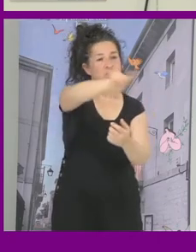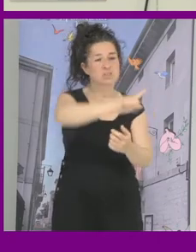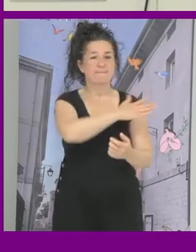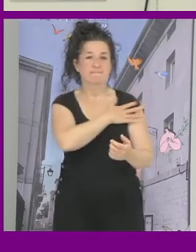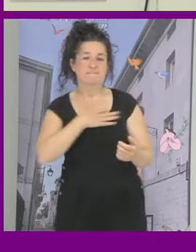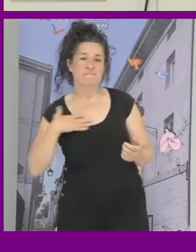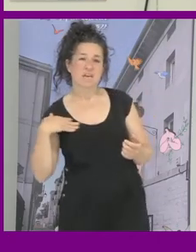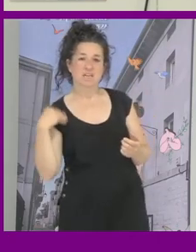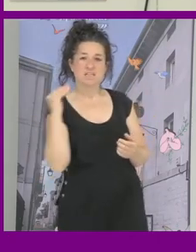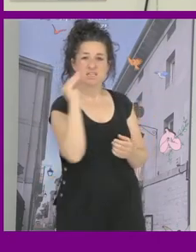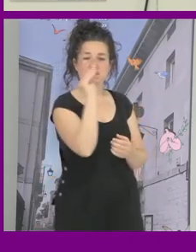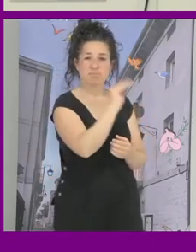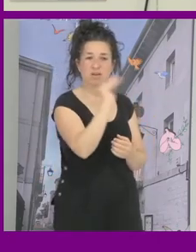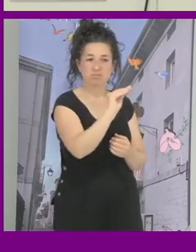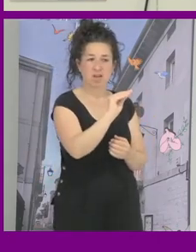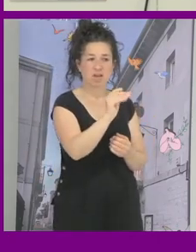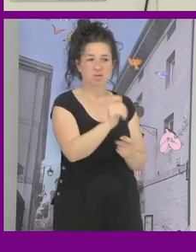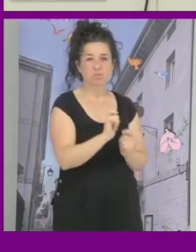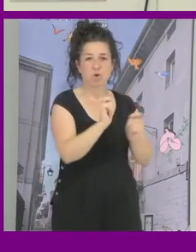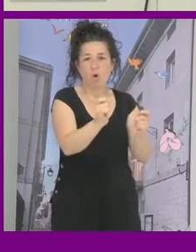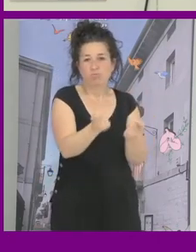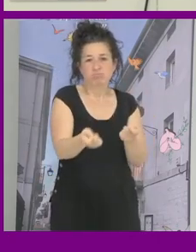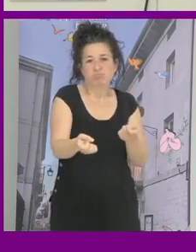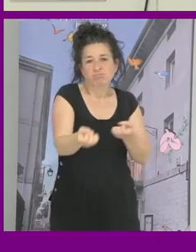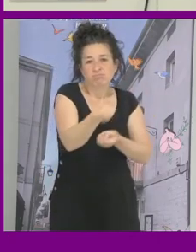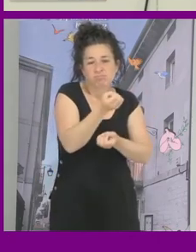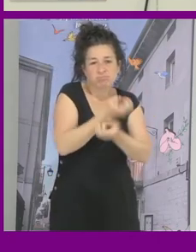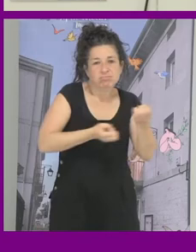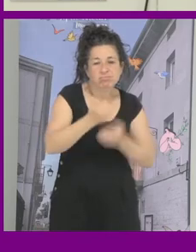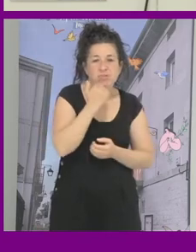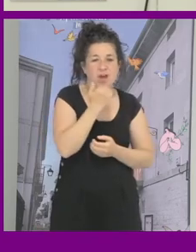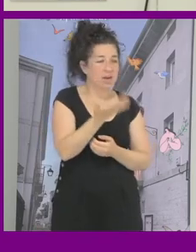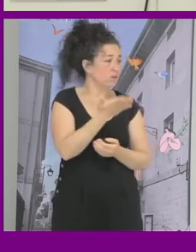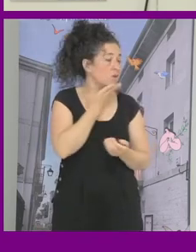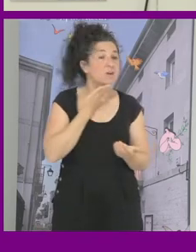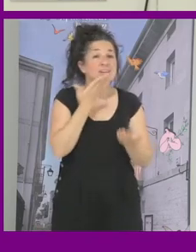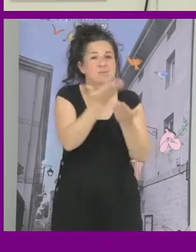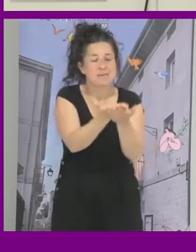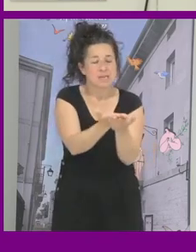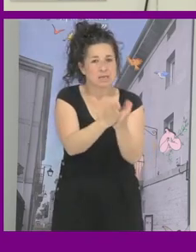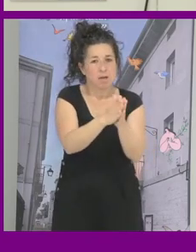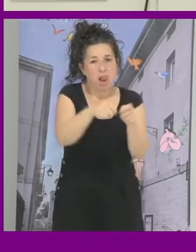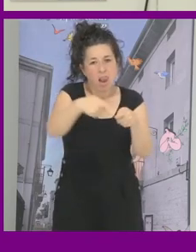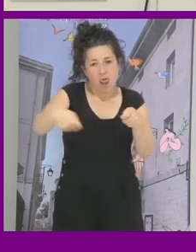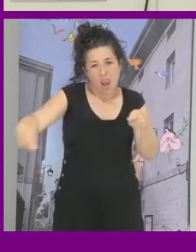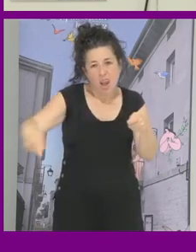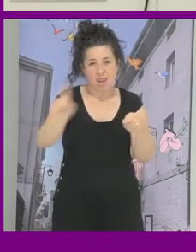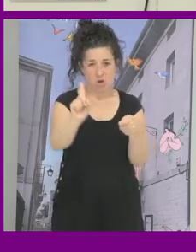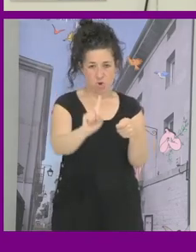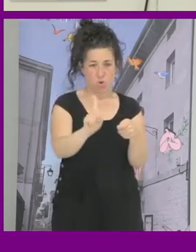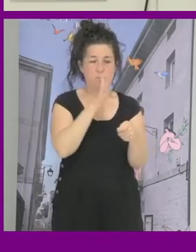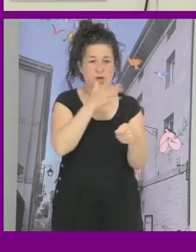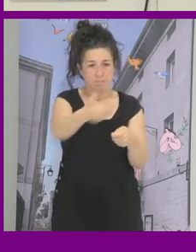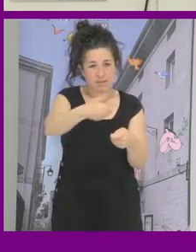zerbait igual neoko hitza zuei emotea. Bai, eskatu nahi doztu eta asko esluzatzeko porque eskatu doztien hiri